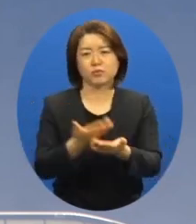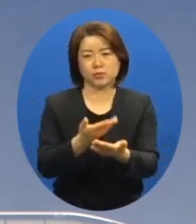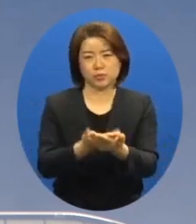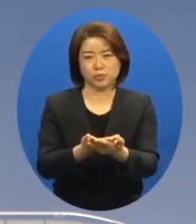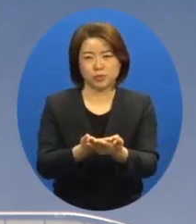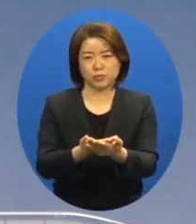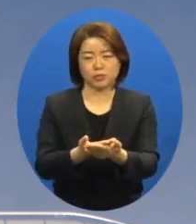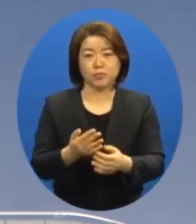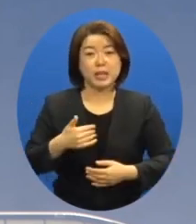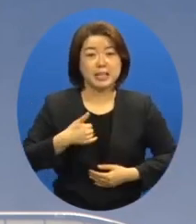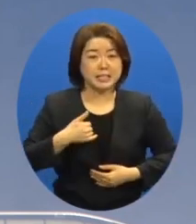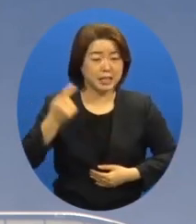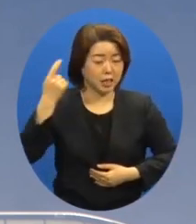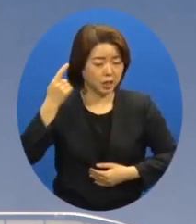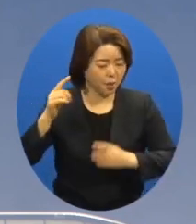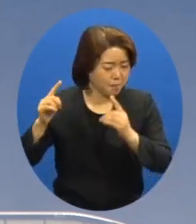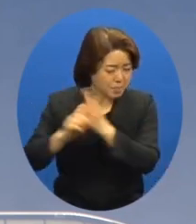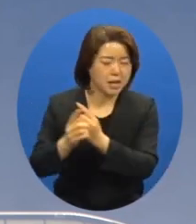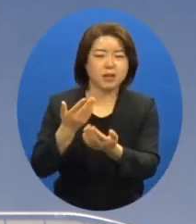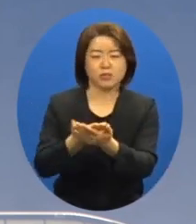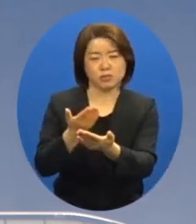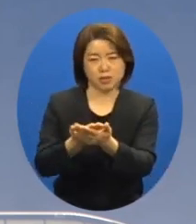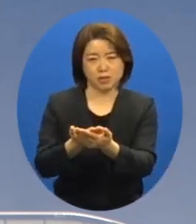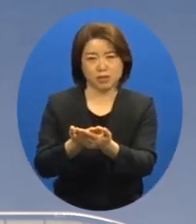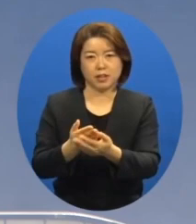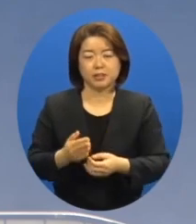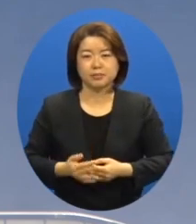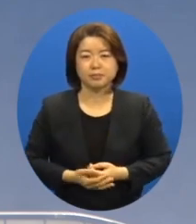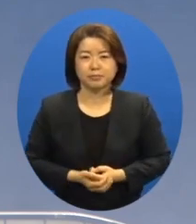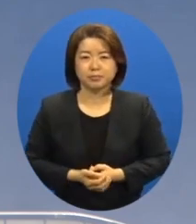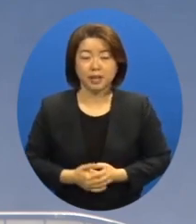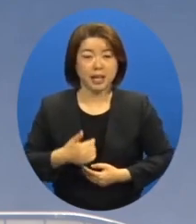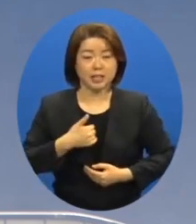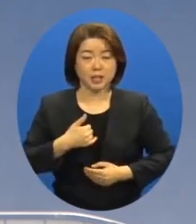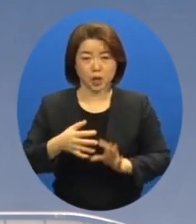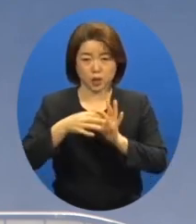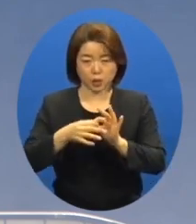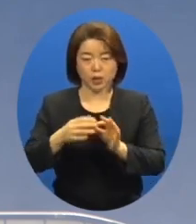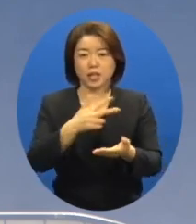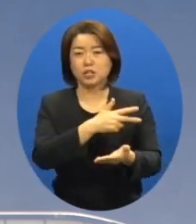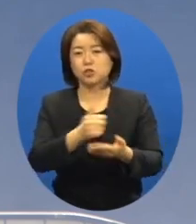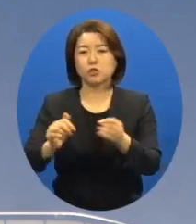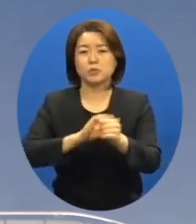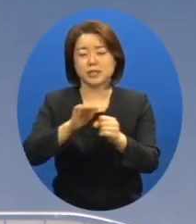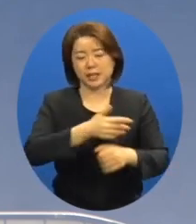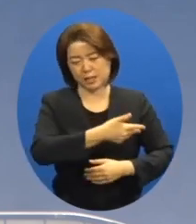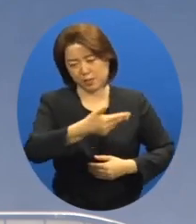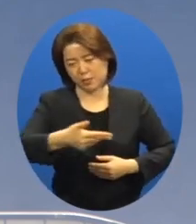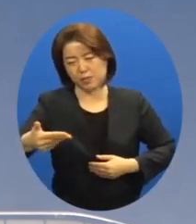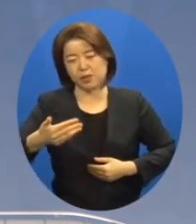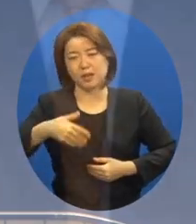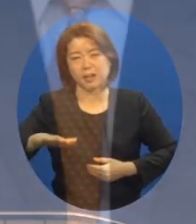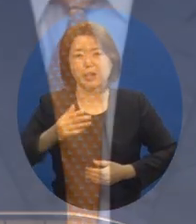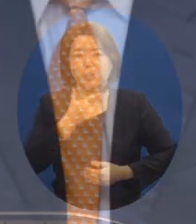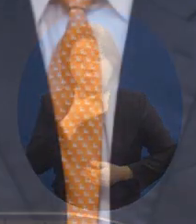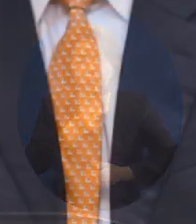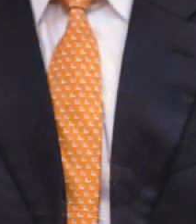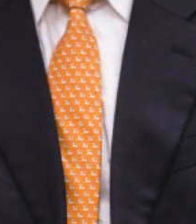바랍니다. 제 귀를 바꿔주시기 바랍니다. 저를 통해서 주님의 사랑이 흘러가게 되기를 바랍니다.